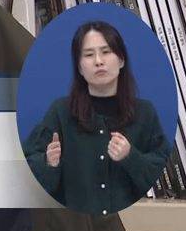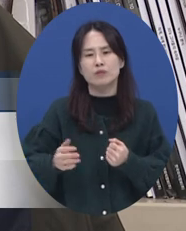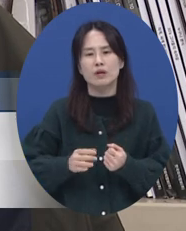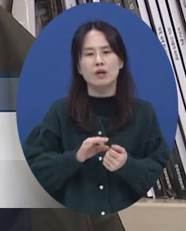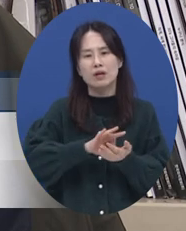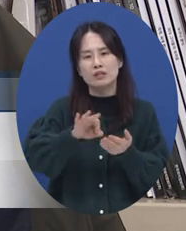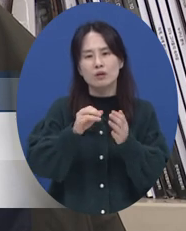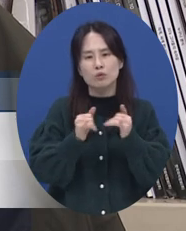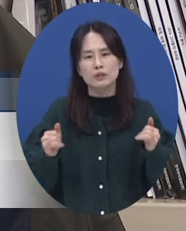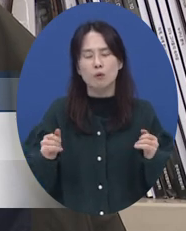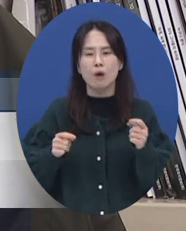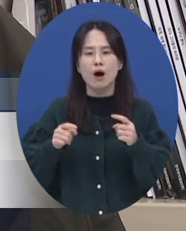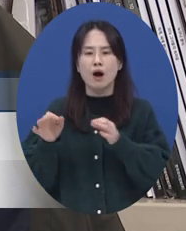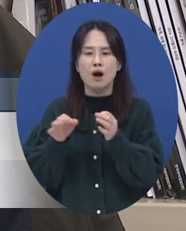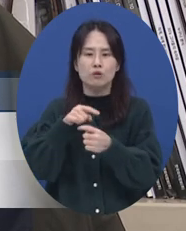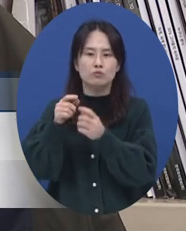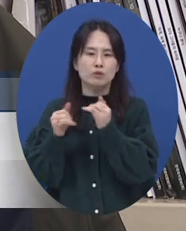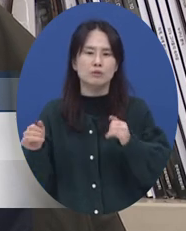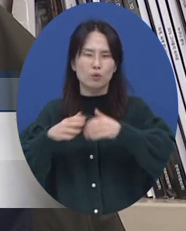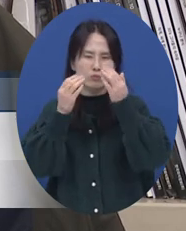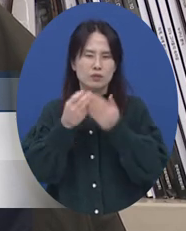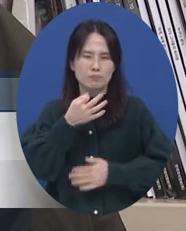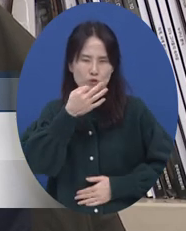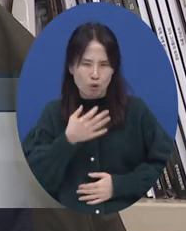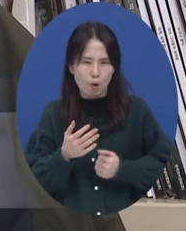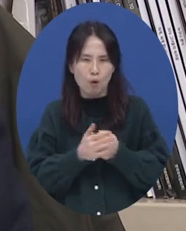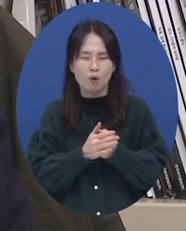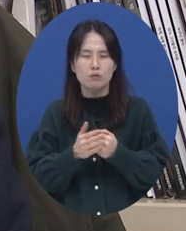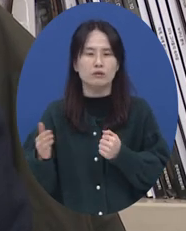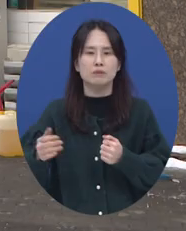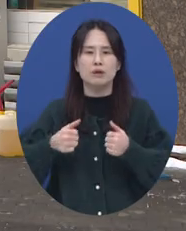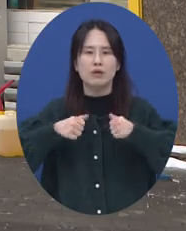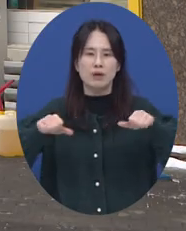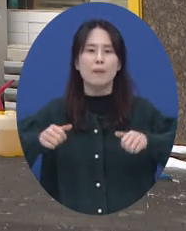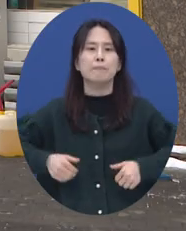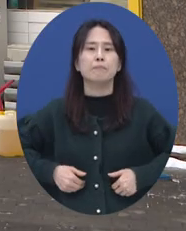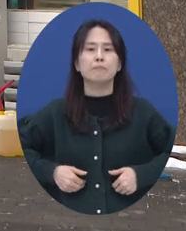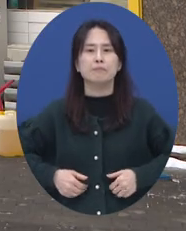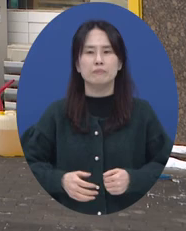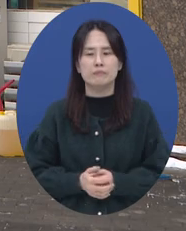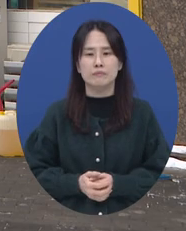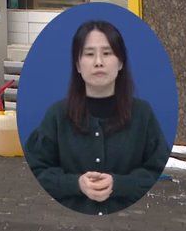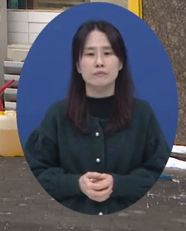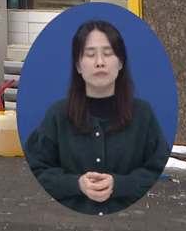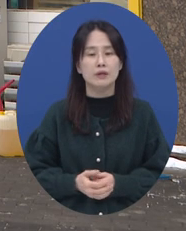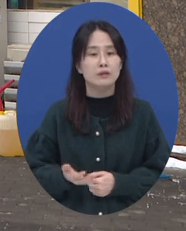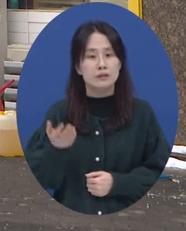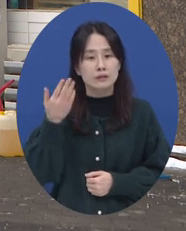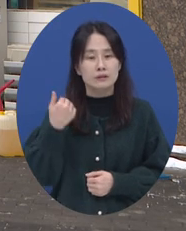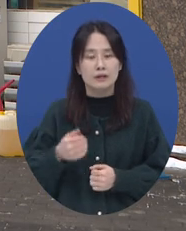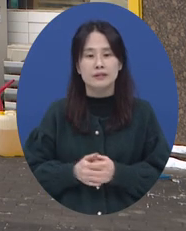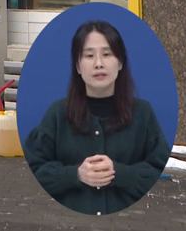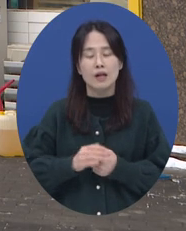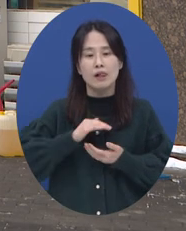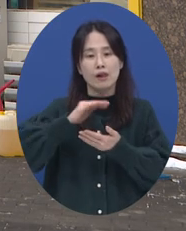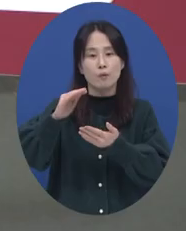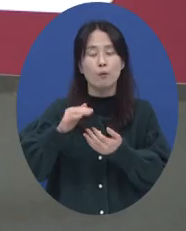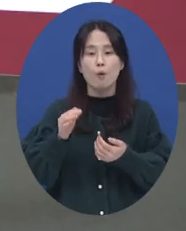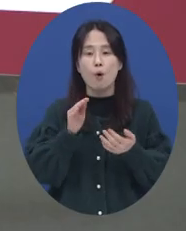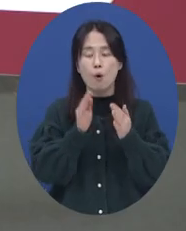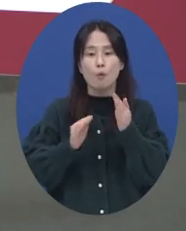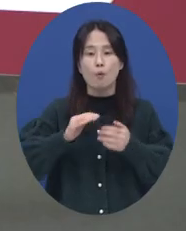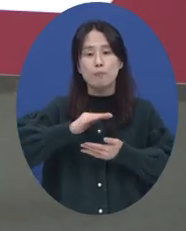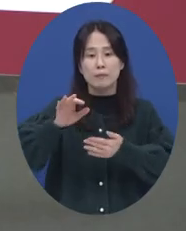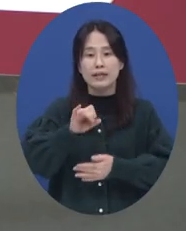이민간 배달을 독과점 체제를 깰 수 도있다 오세요 지난달 00 벨 달에 b 출시됐다 소식에